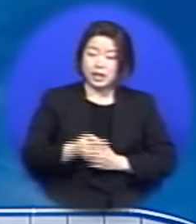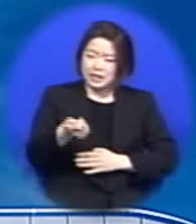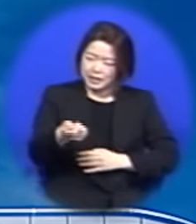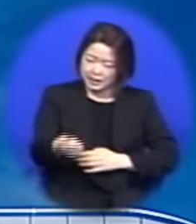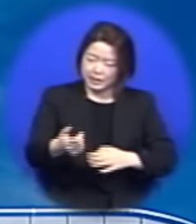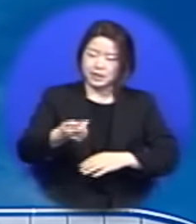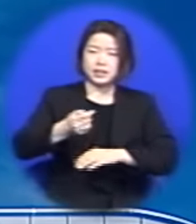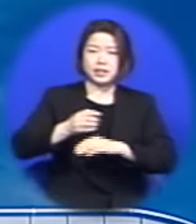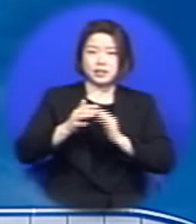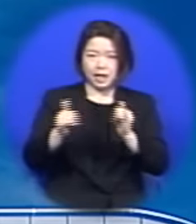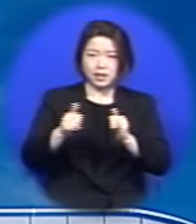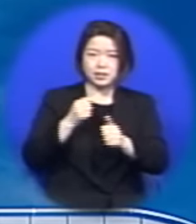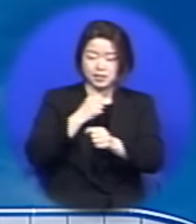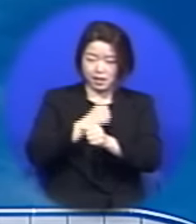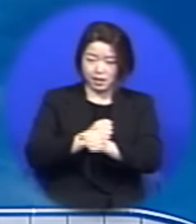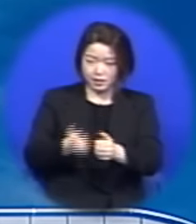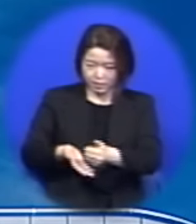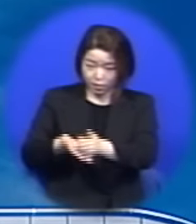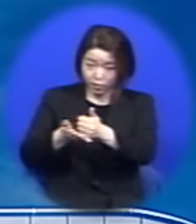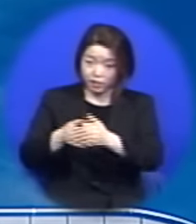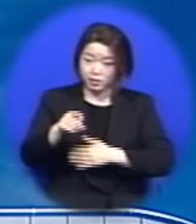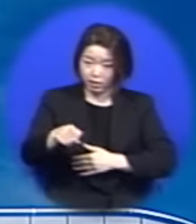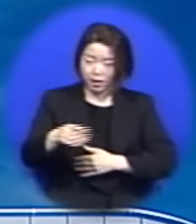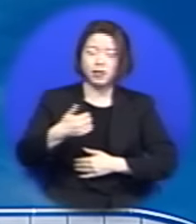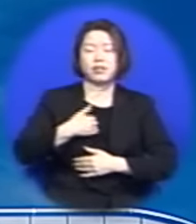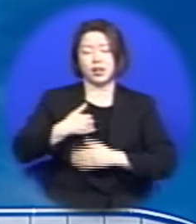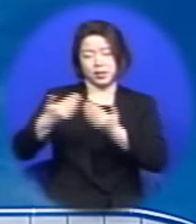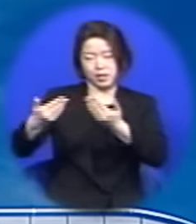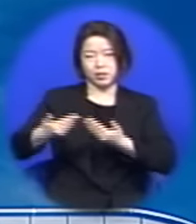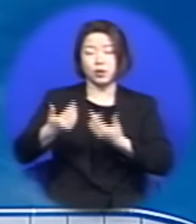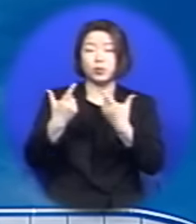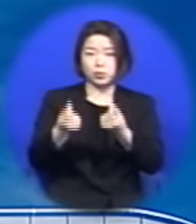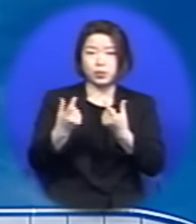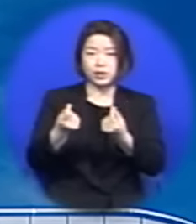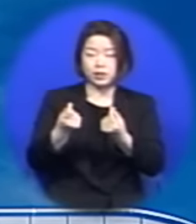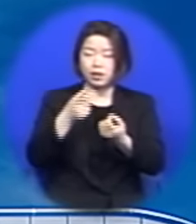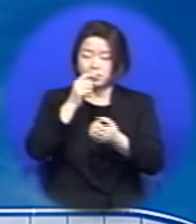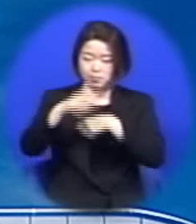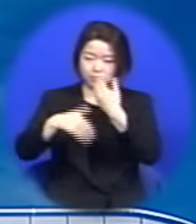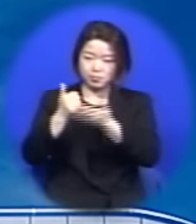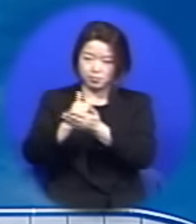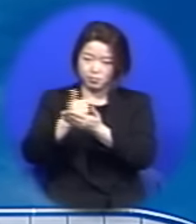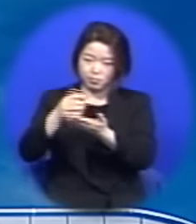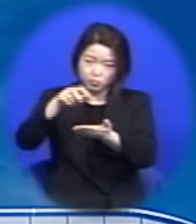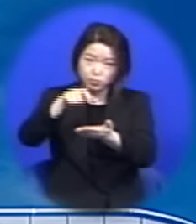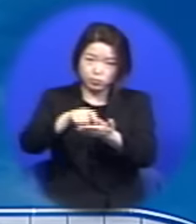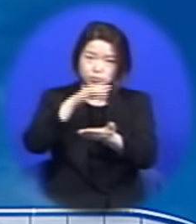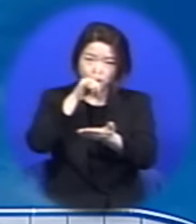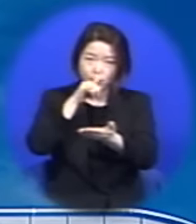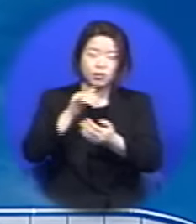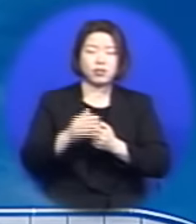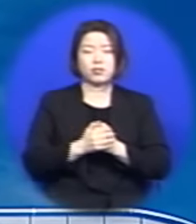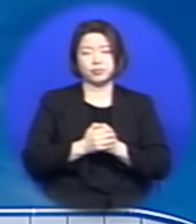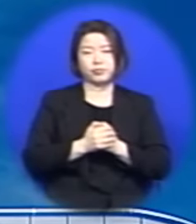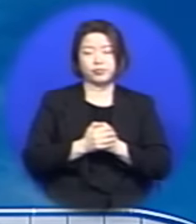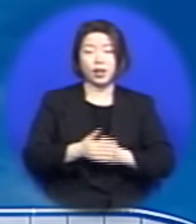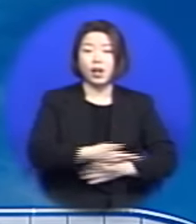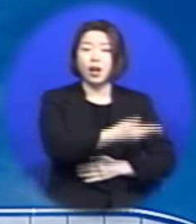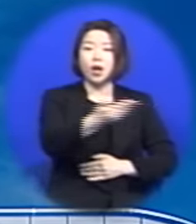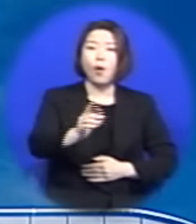자에게 한 그게 바로 나에게 한 것이라 여러분 여러분은 무 때문에 웃으시고 무